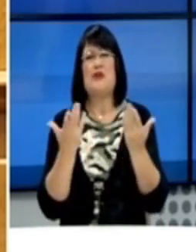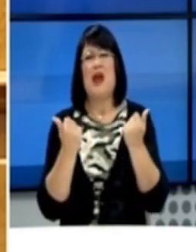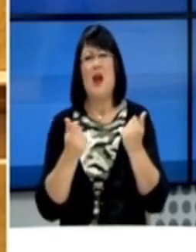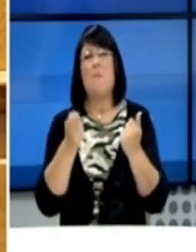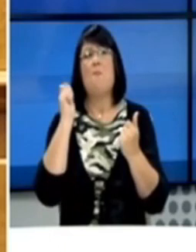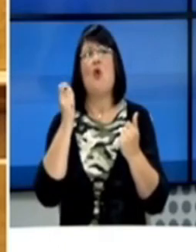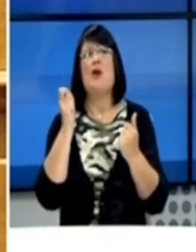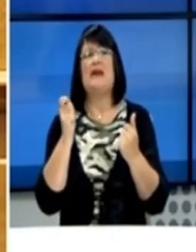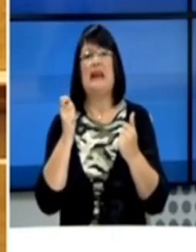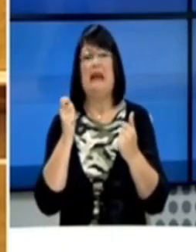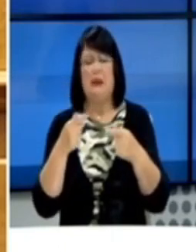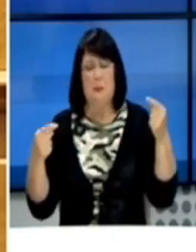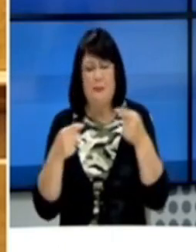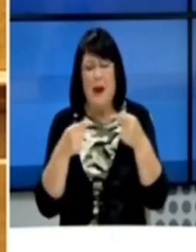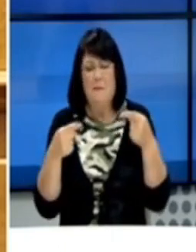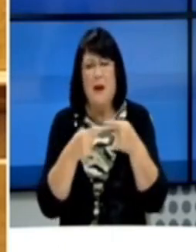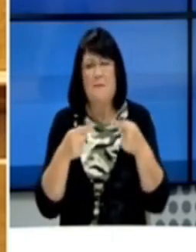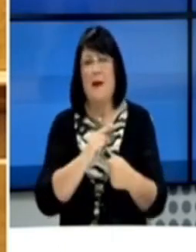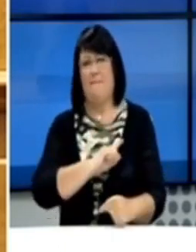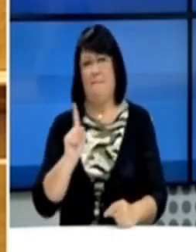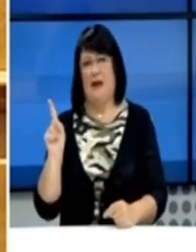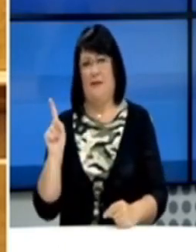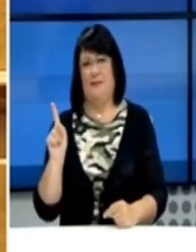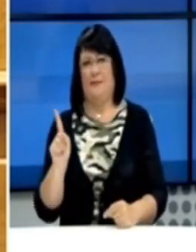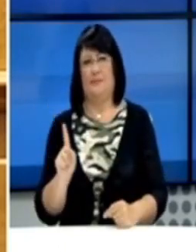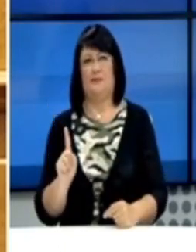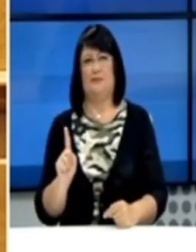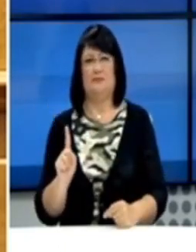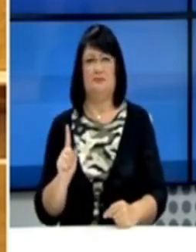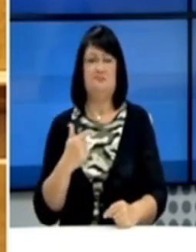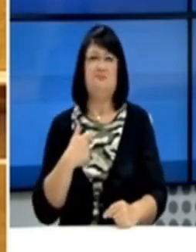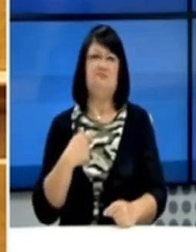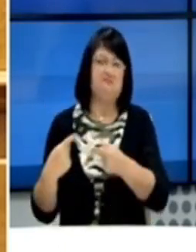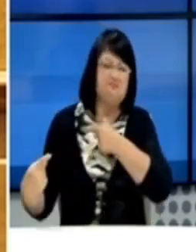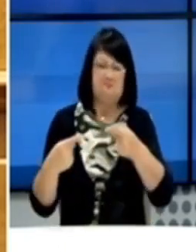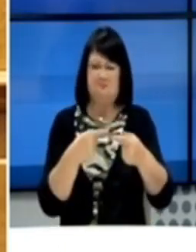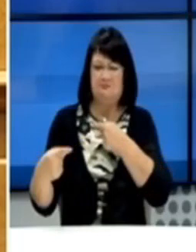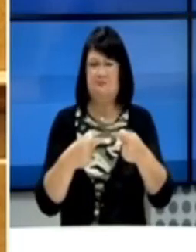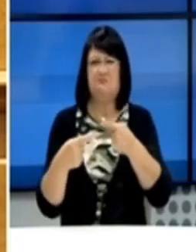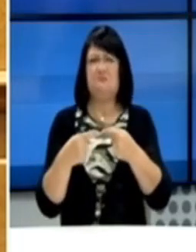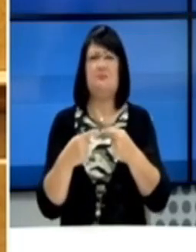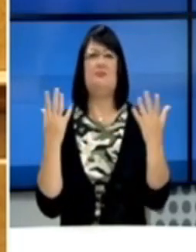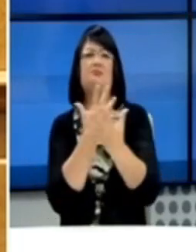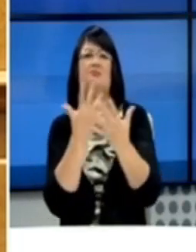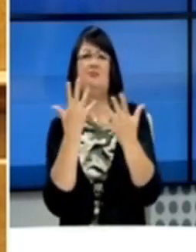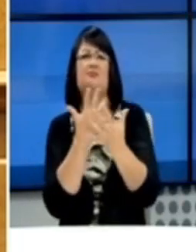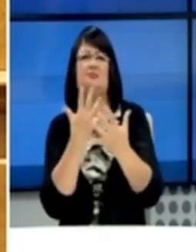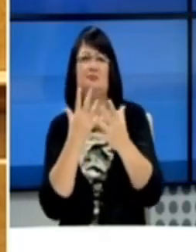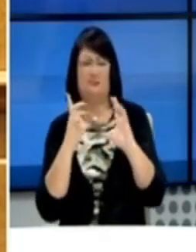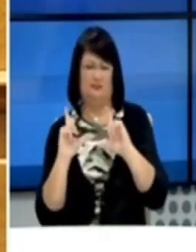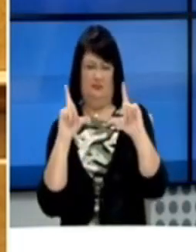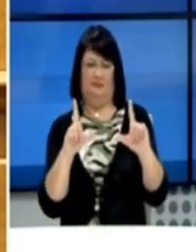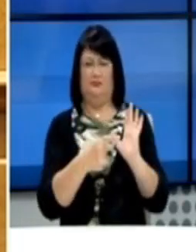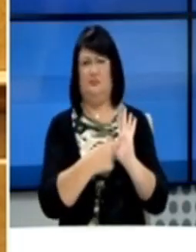κομματική διαμάχη. Να μην εγκλωβιστούμε σε διαξυφισμούς που μπορεί να θολώσουν τη συνολική